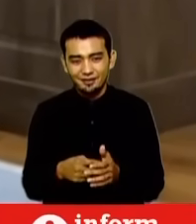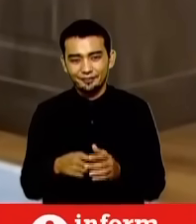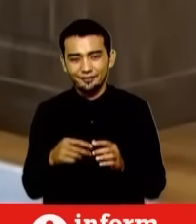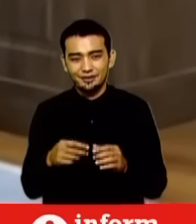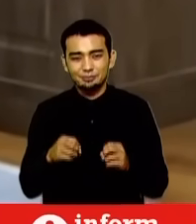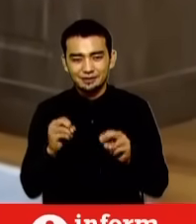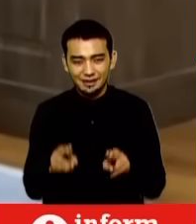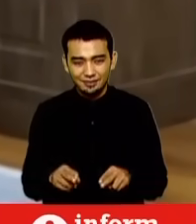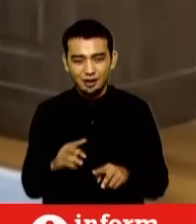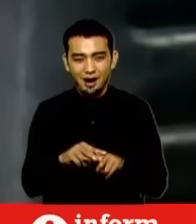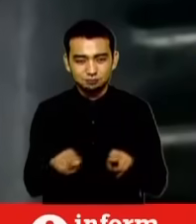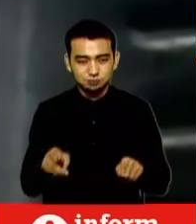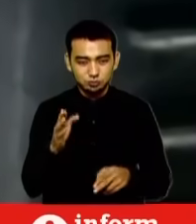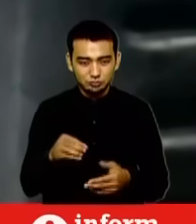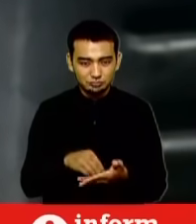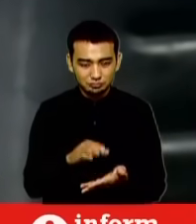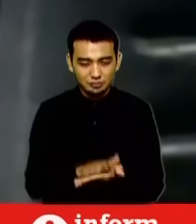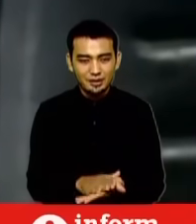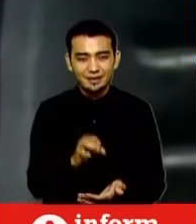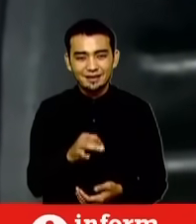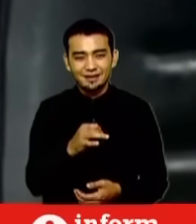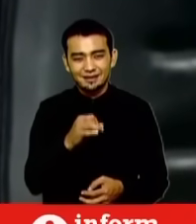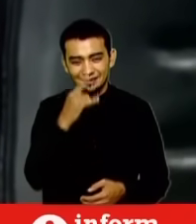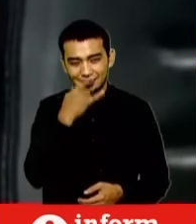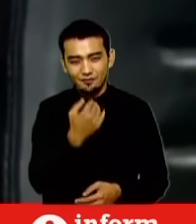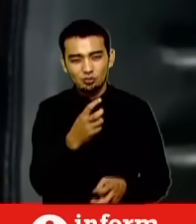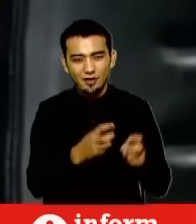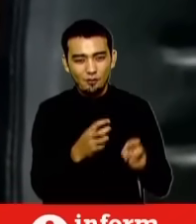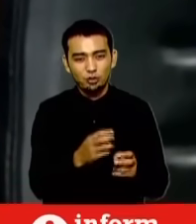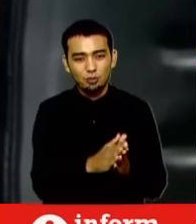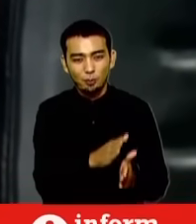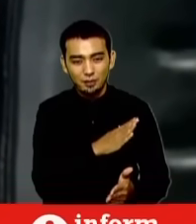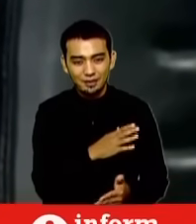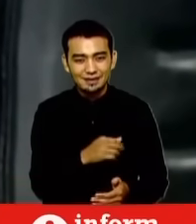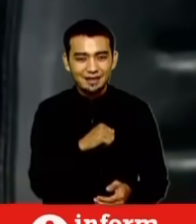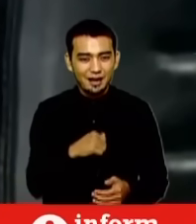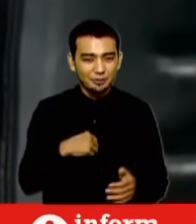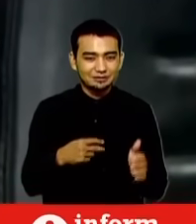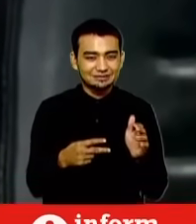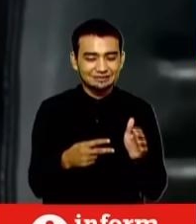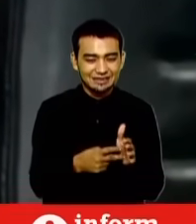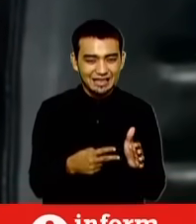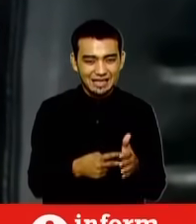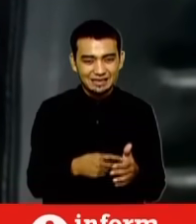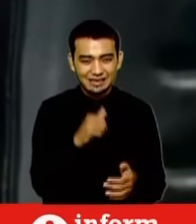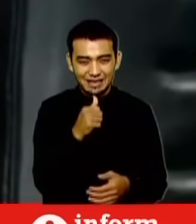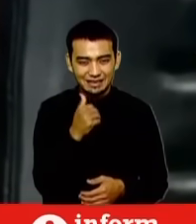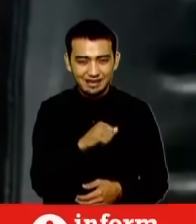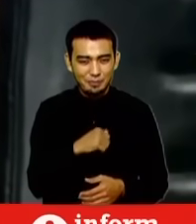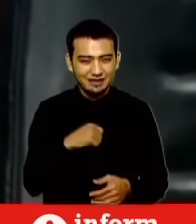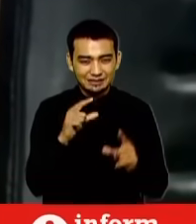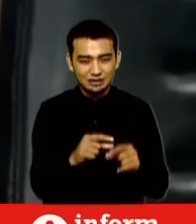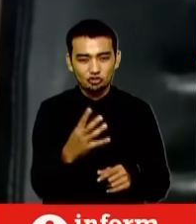енгізу жұмыстары қарастырылып жатыр. Отандық зауыттардың ұсыныстары бойынша қанттың ең төменгі көтерме бағасы 460